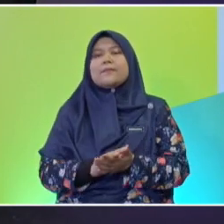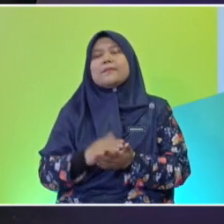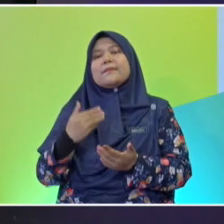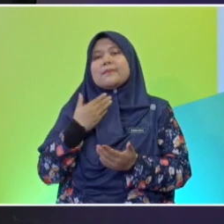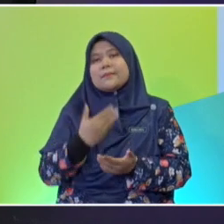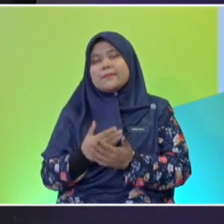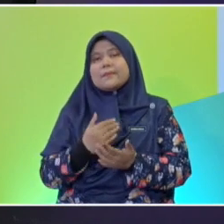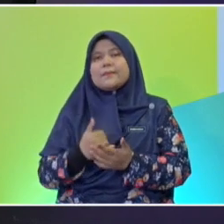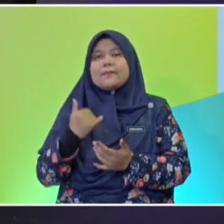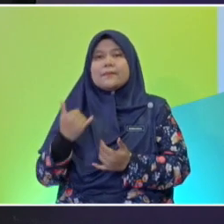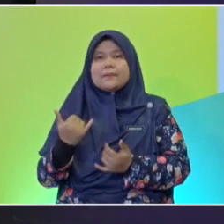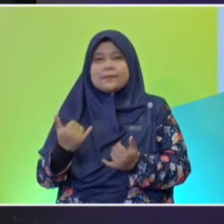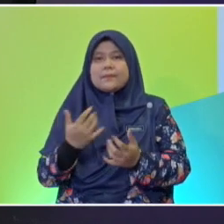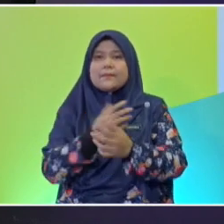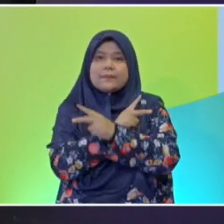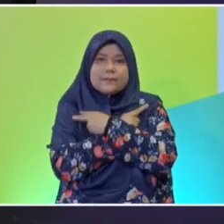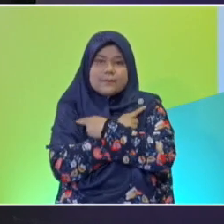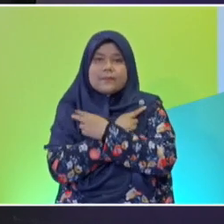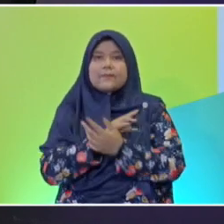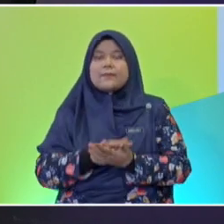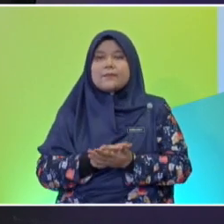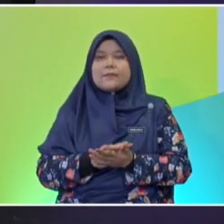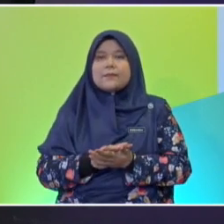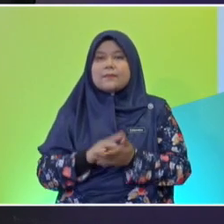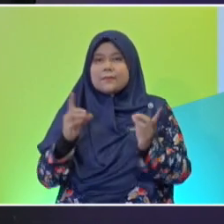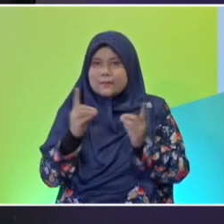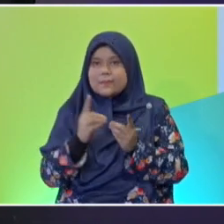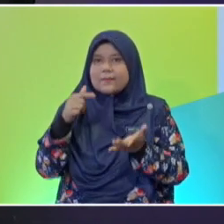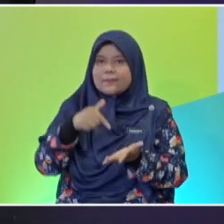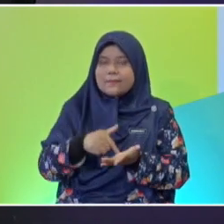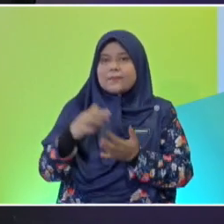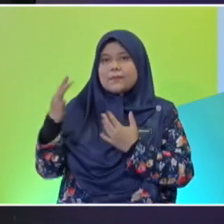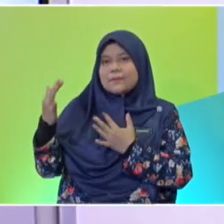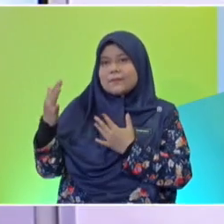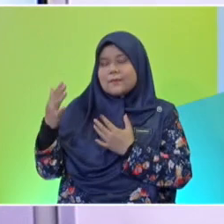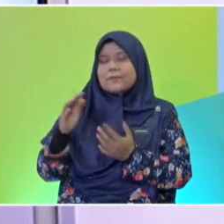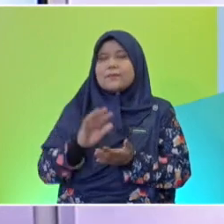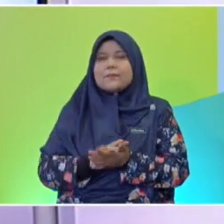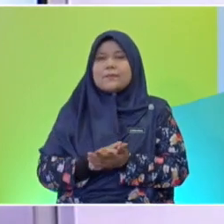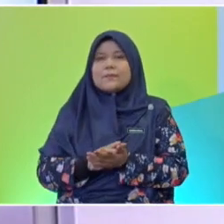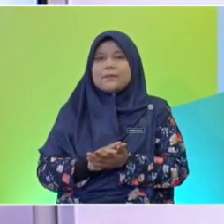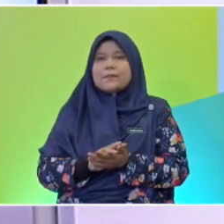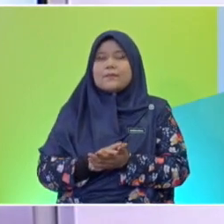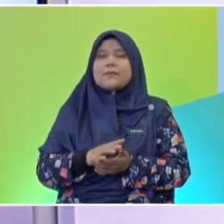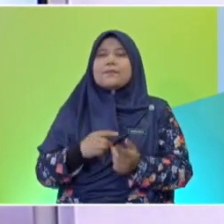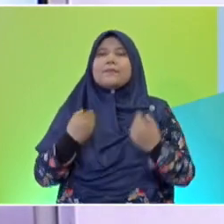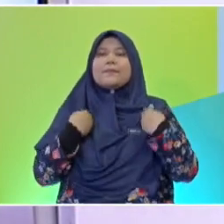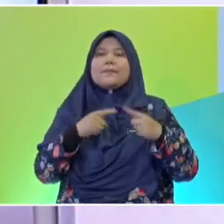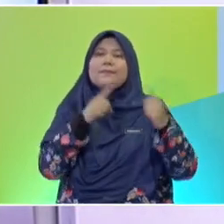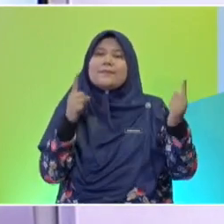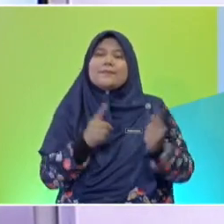kita akan beri hak sebentar jangan kemana-mana kembali lagi bersama cego Azmi tapi jangan lupa ada hati